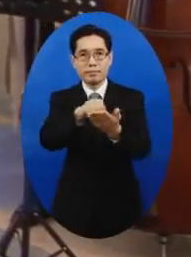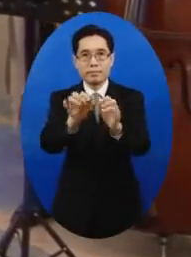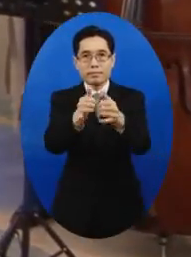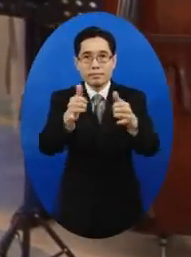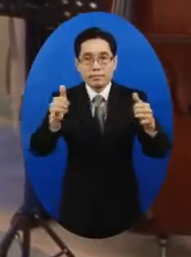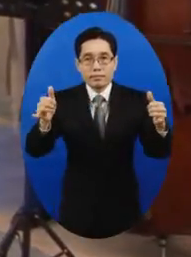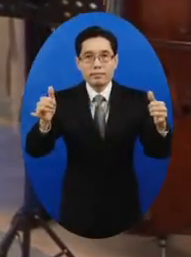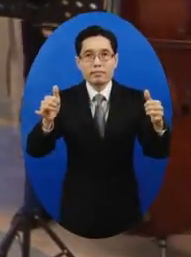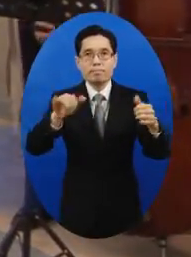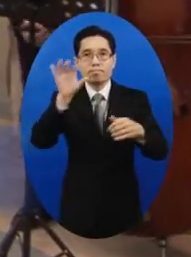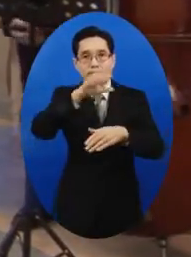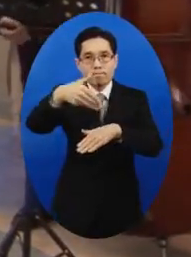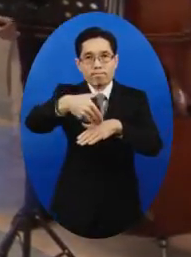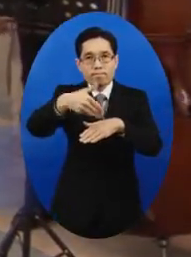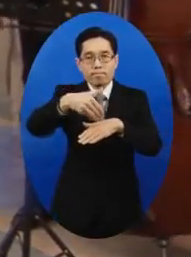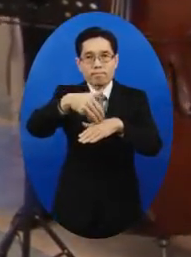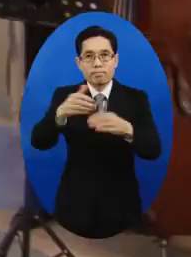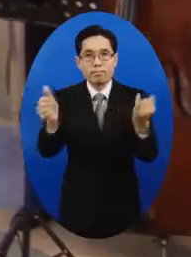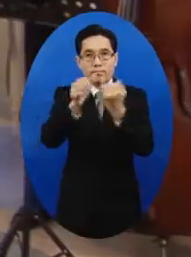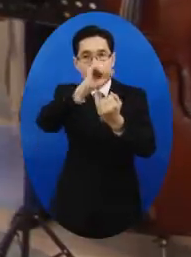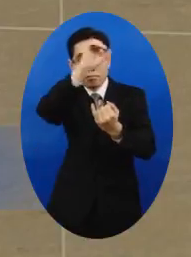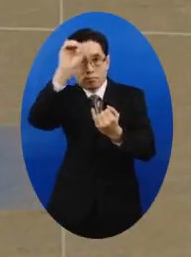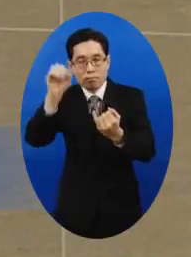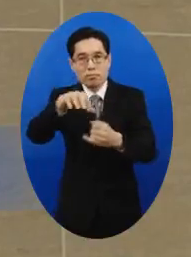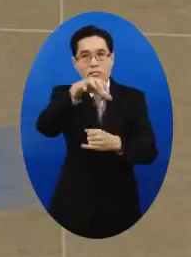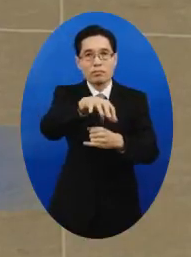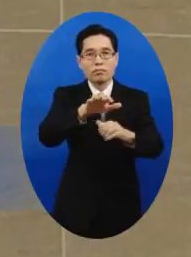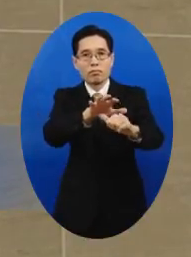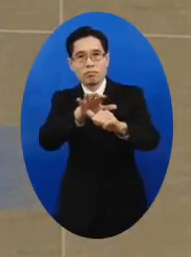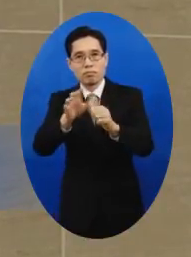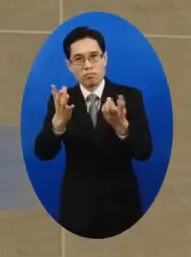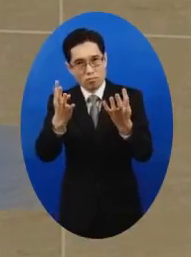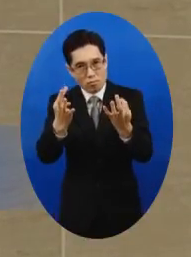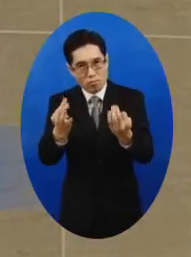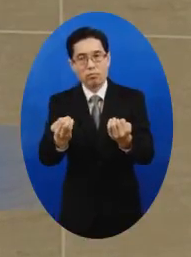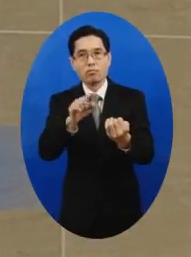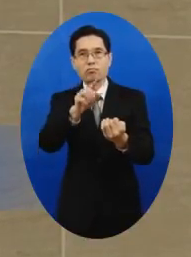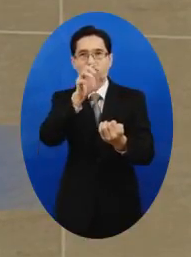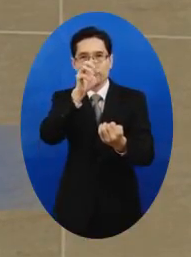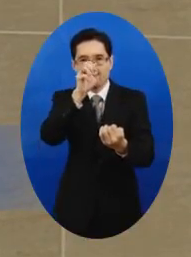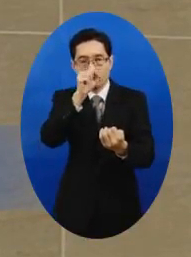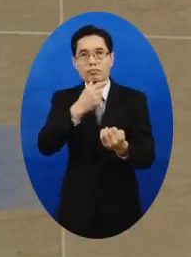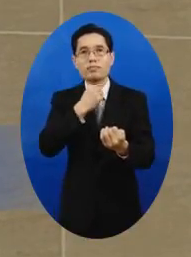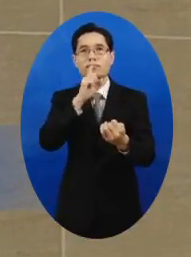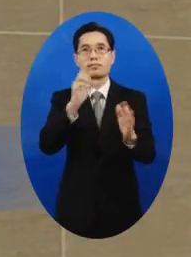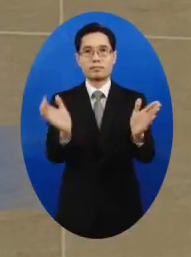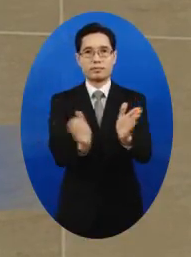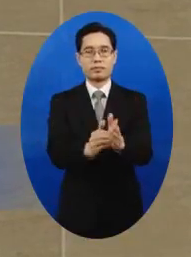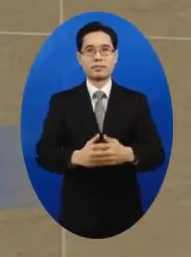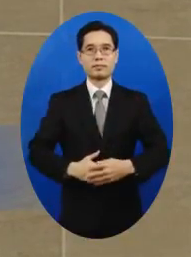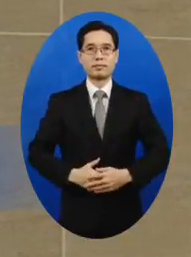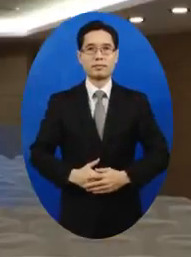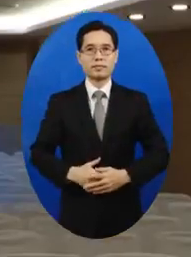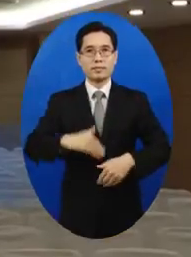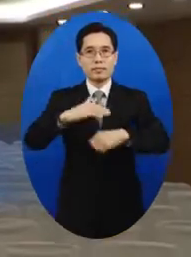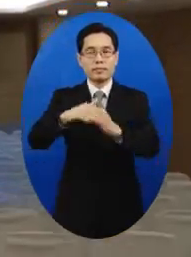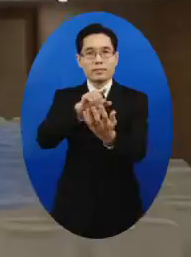참석한 하객들은 연수원 예식 시설이 많이 활용될 수 있는 공간으로 정착 되길 바란다 고 말했습니다